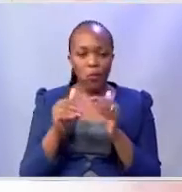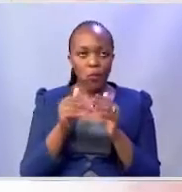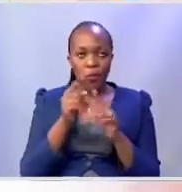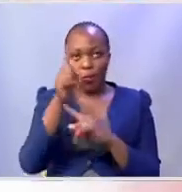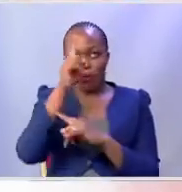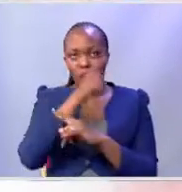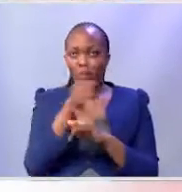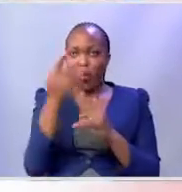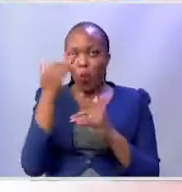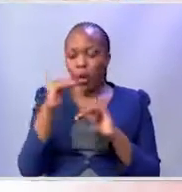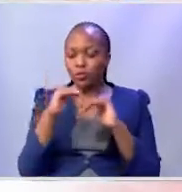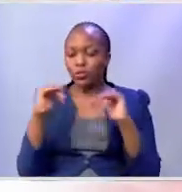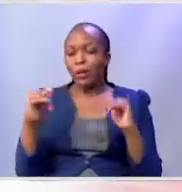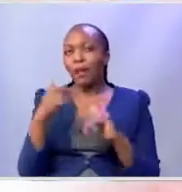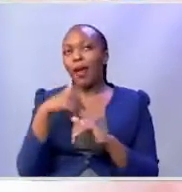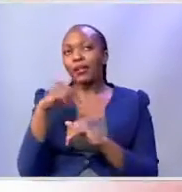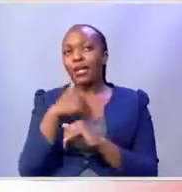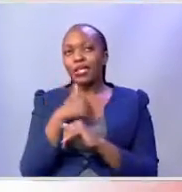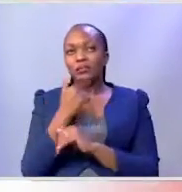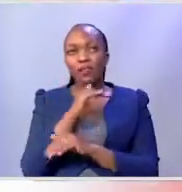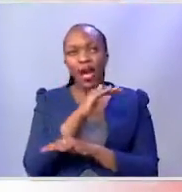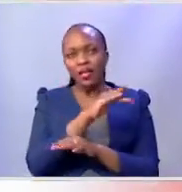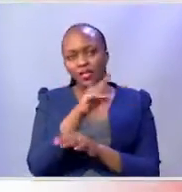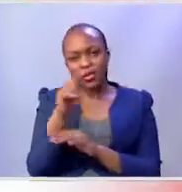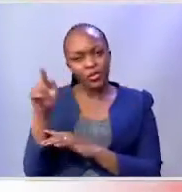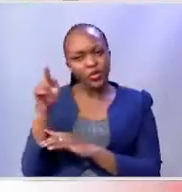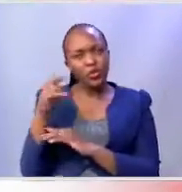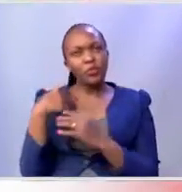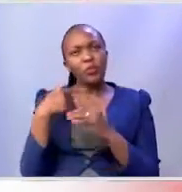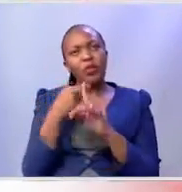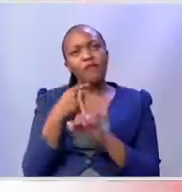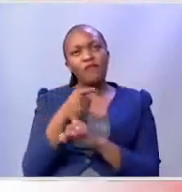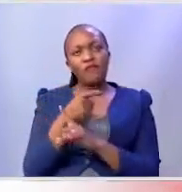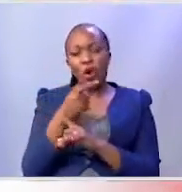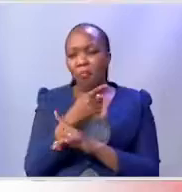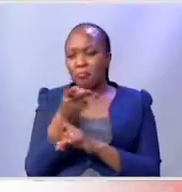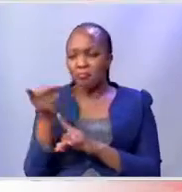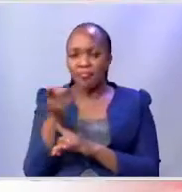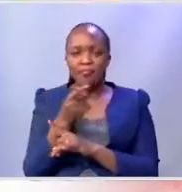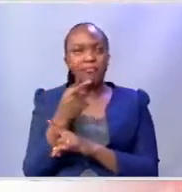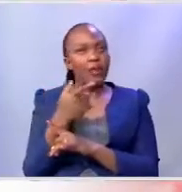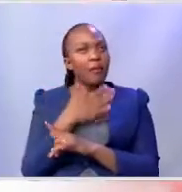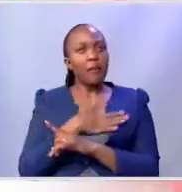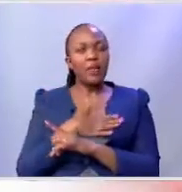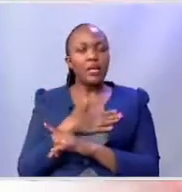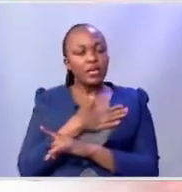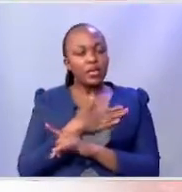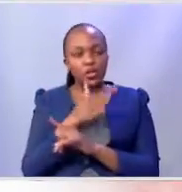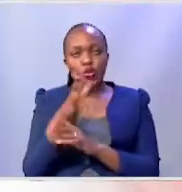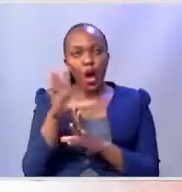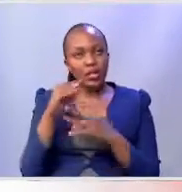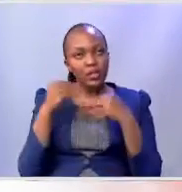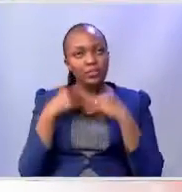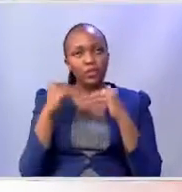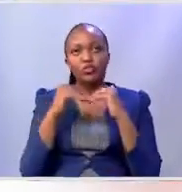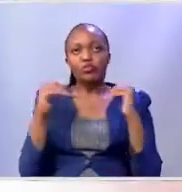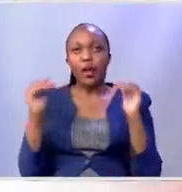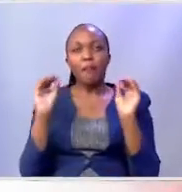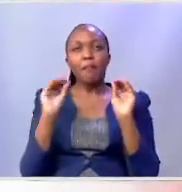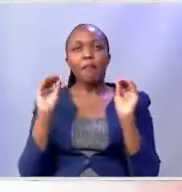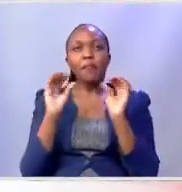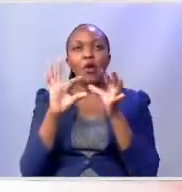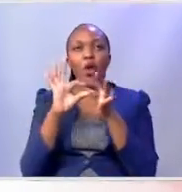eti watugawanye. Mimi nawauliza watu wa Lodwar, tafadhali msikubali tugawanywe. Umoja ni